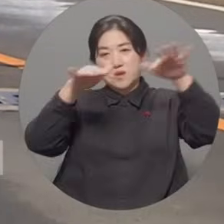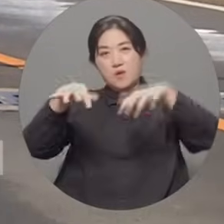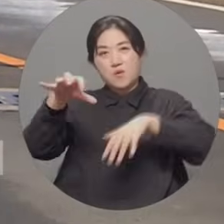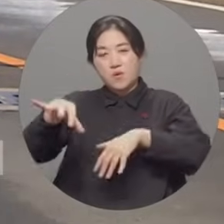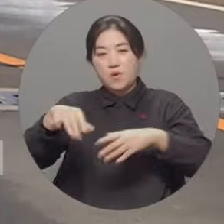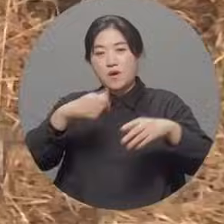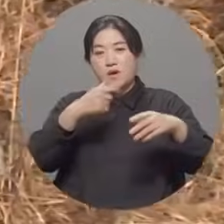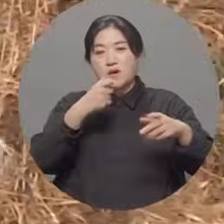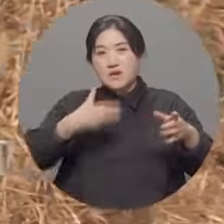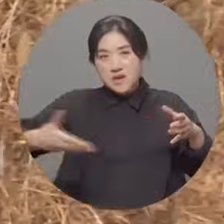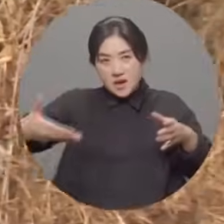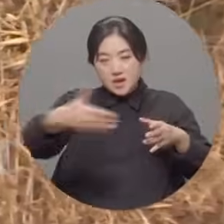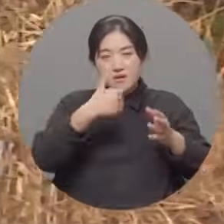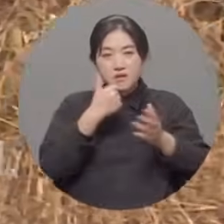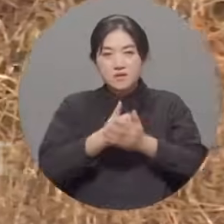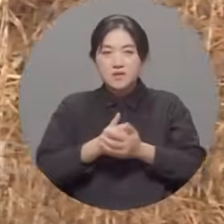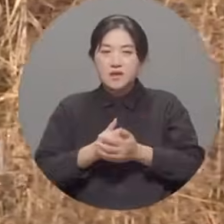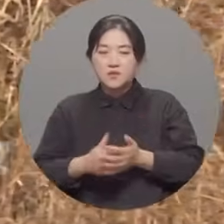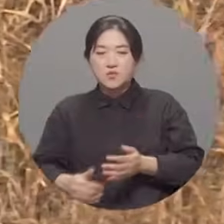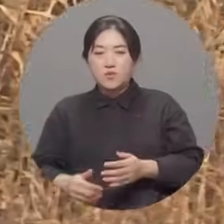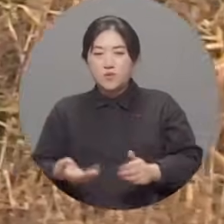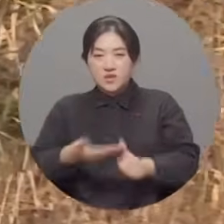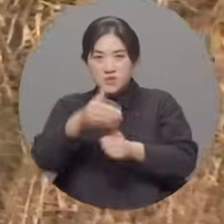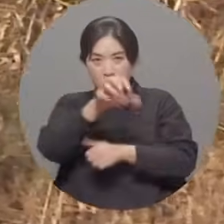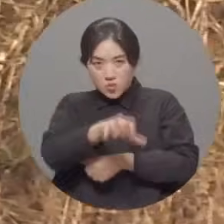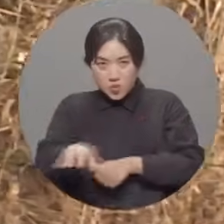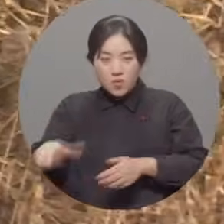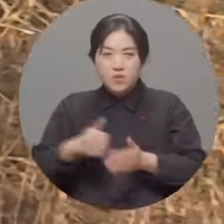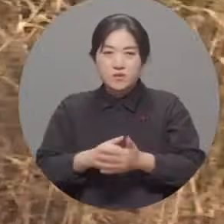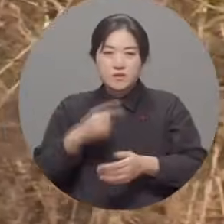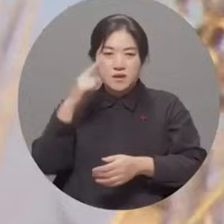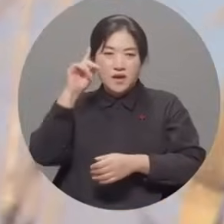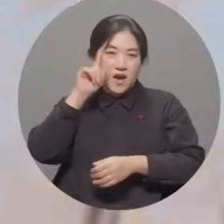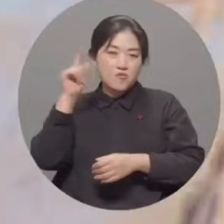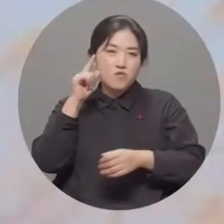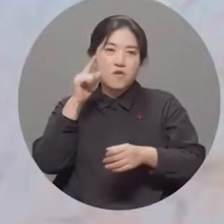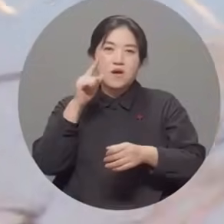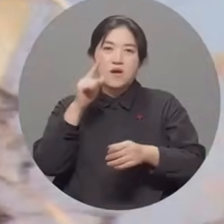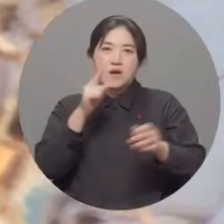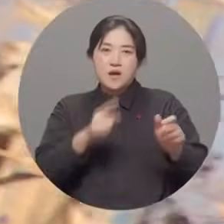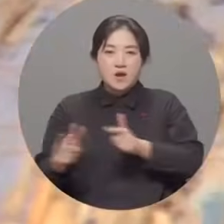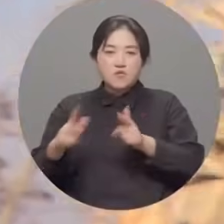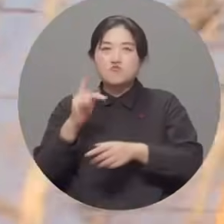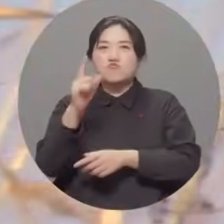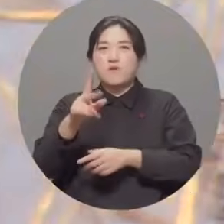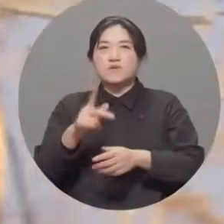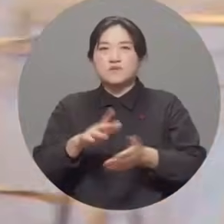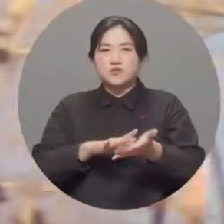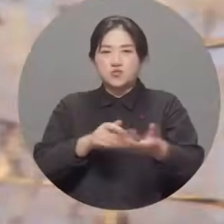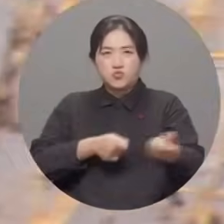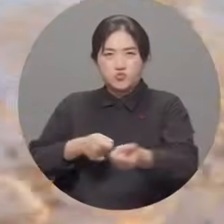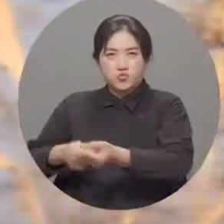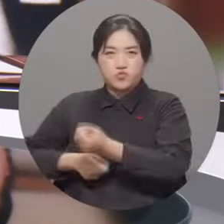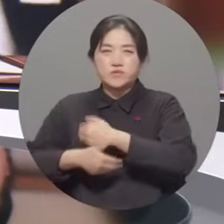주변 도로, 농장 진입로를 매일 두 번 이상 소독하기로 했습니다. MBC 뉴스 김진선입니다.